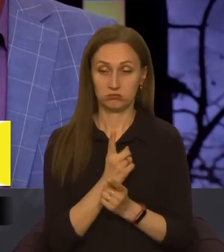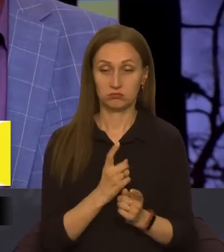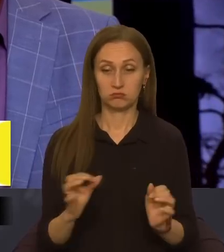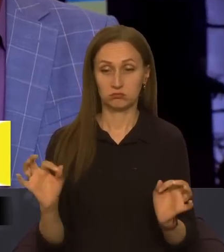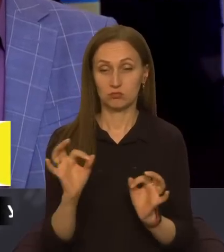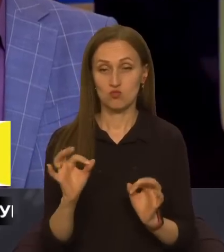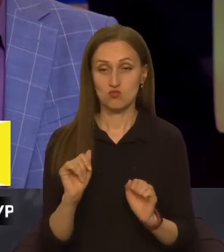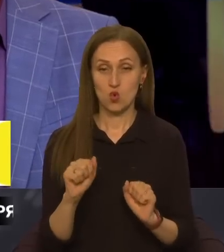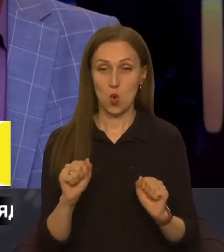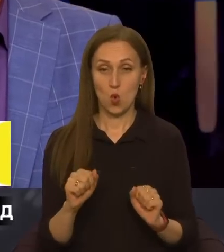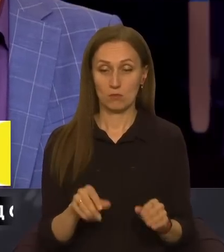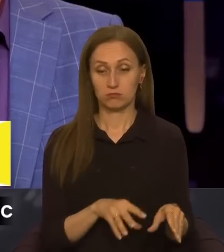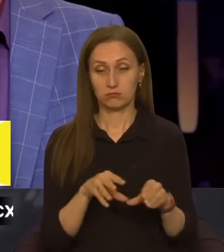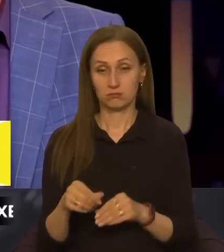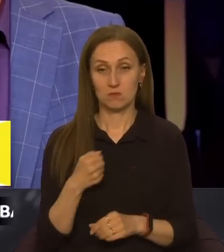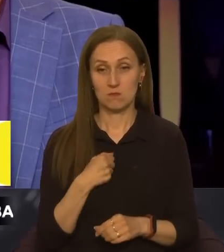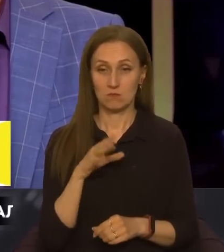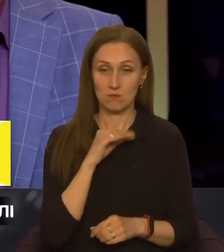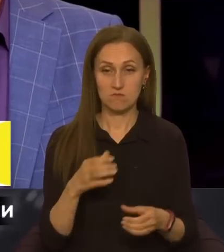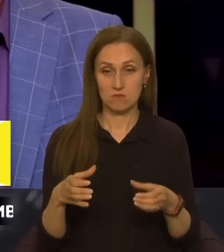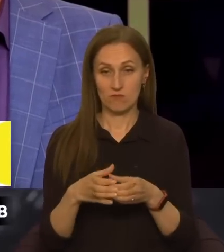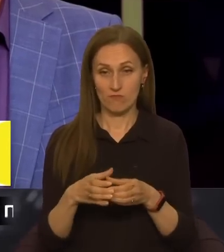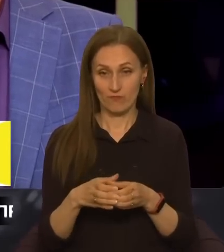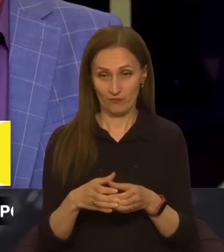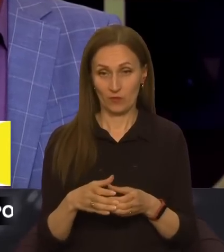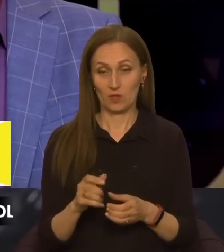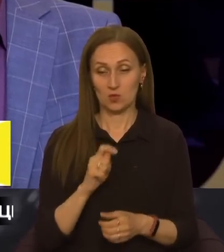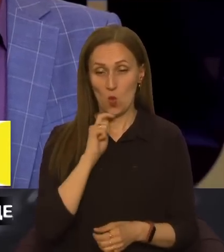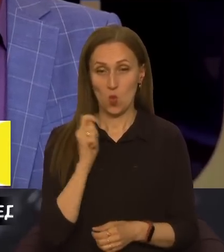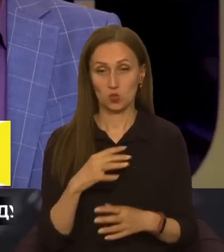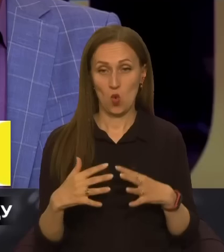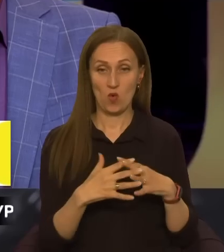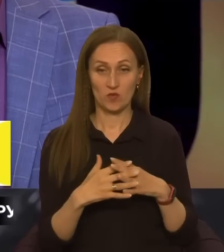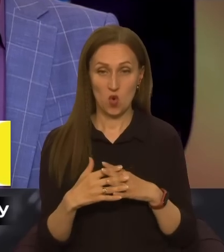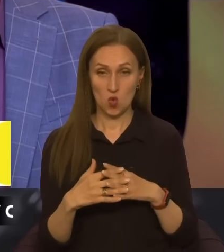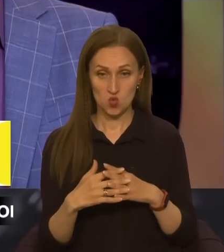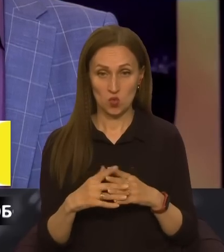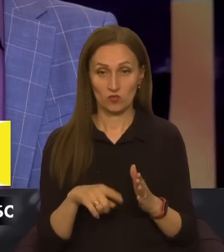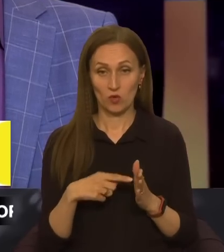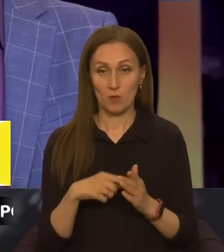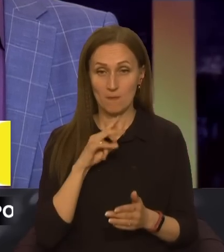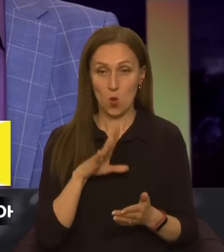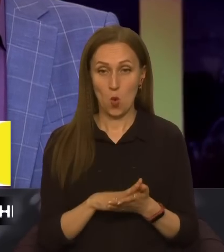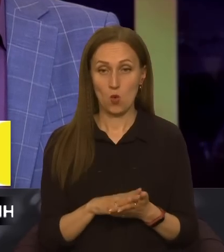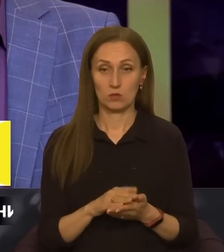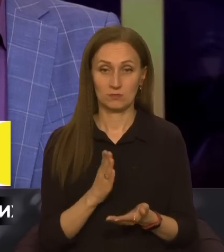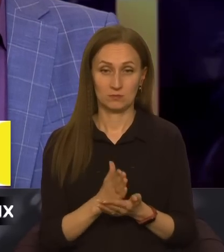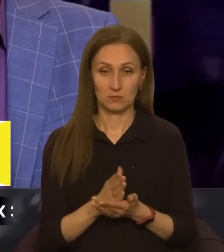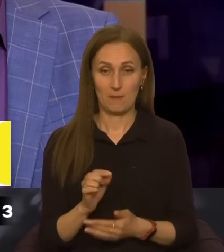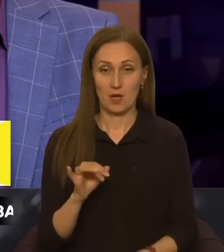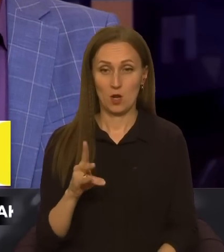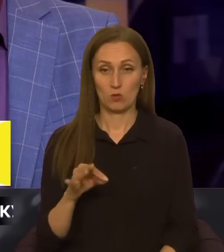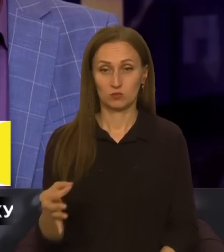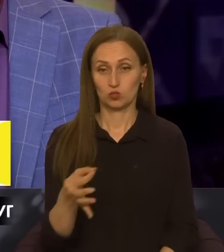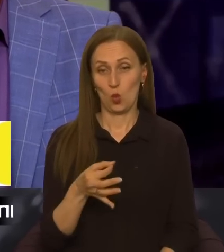повідомлення про можливість перекидання боєздатних підрозділів з українського фронту в місця постійної дислокації у